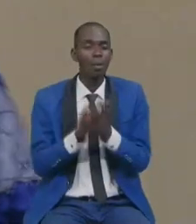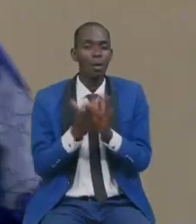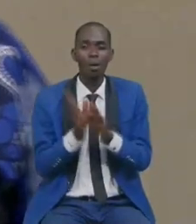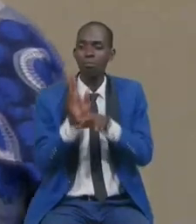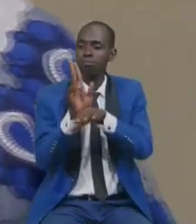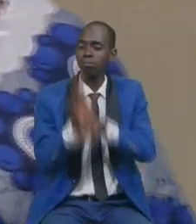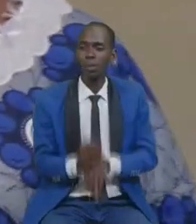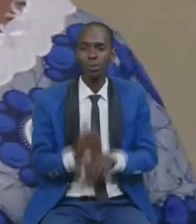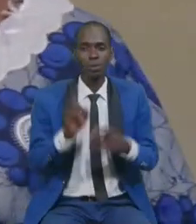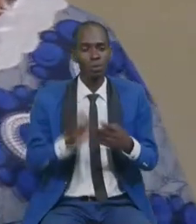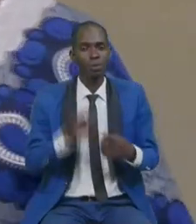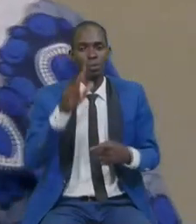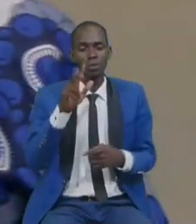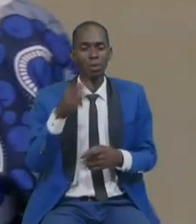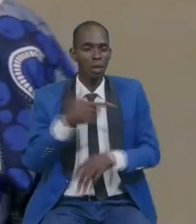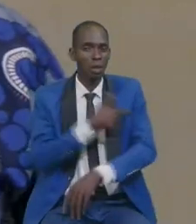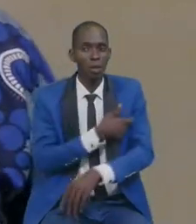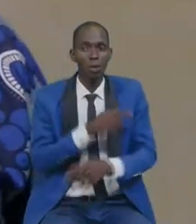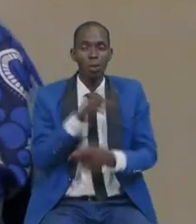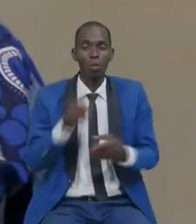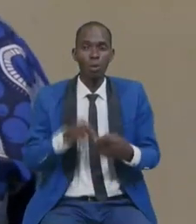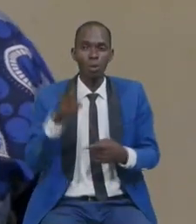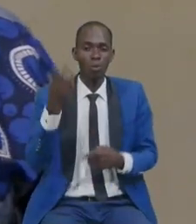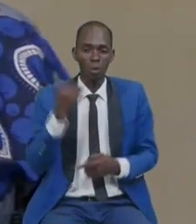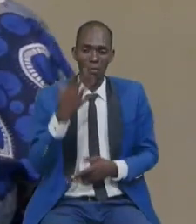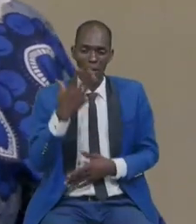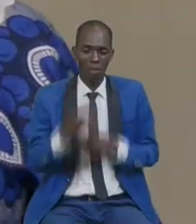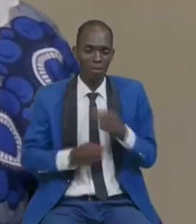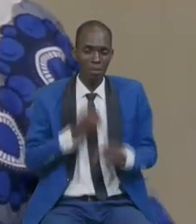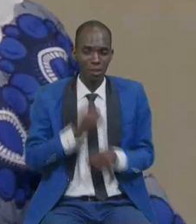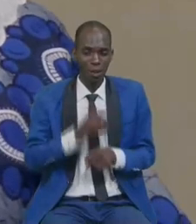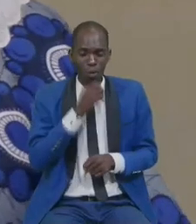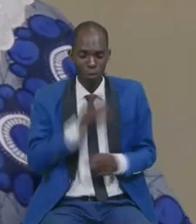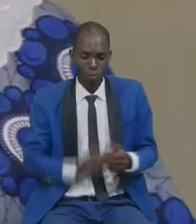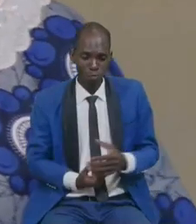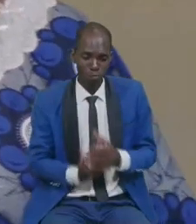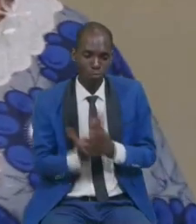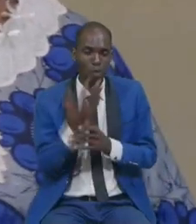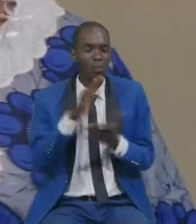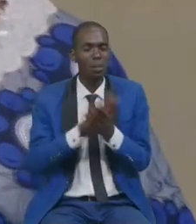ans, ma maman me donnait ça quand j'avais 5 ans. J'ai grandi pour être